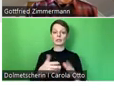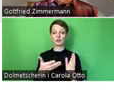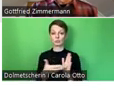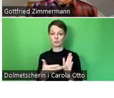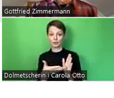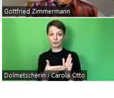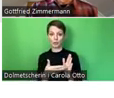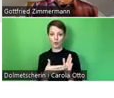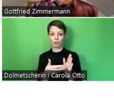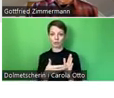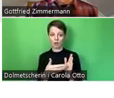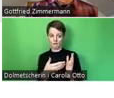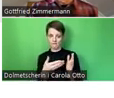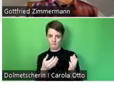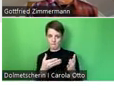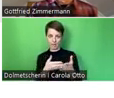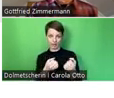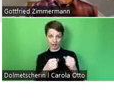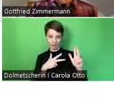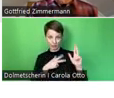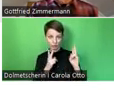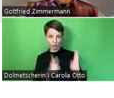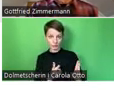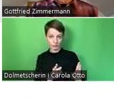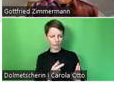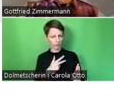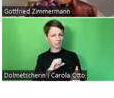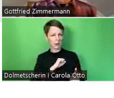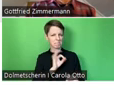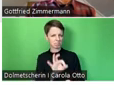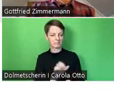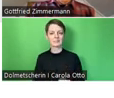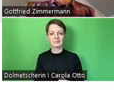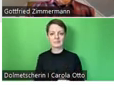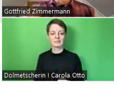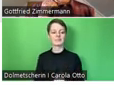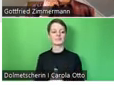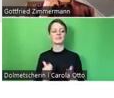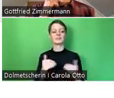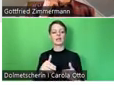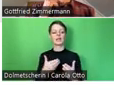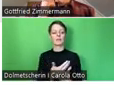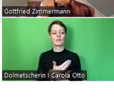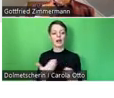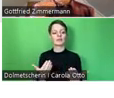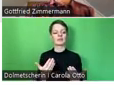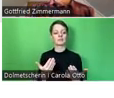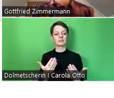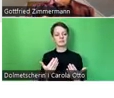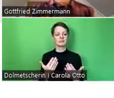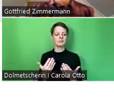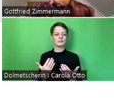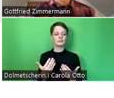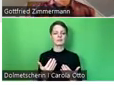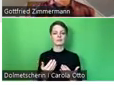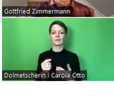Word auf Barrierefreiheit, die ist ganz nützlich. Und es gibt ausgewählte Kriterien,